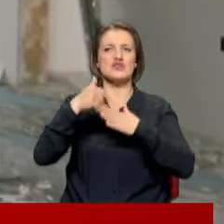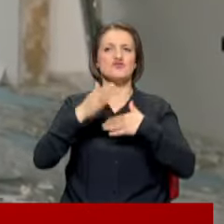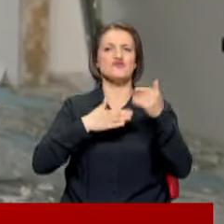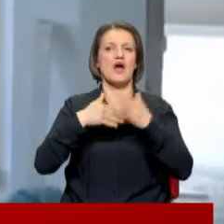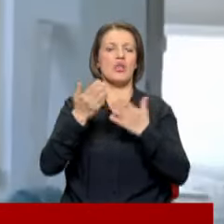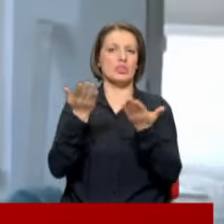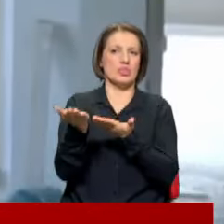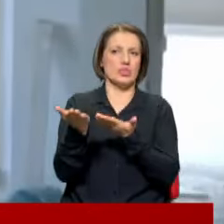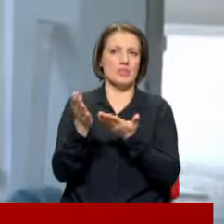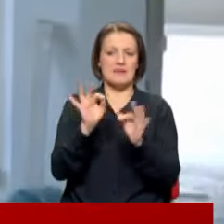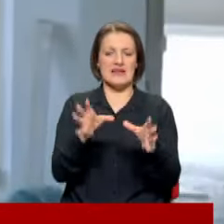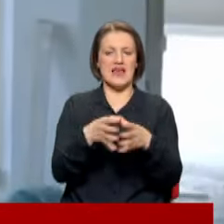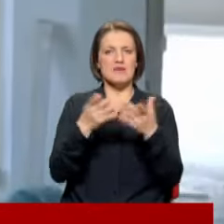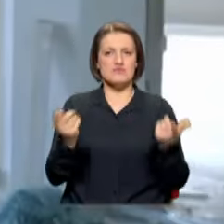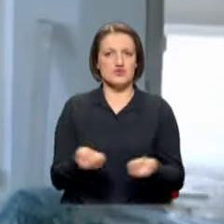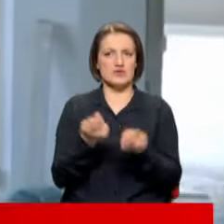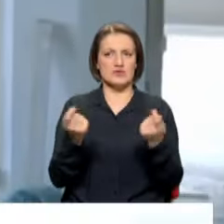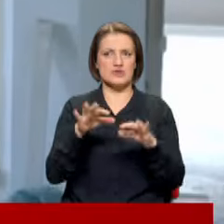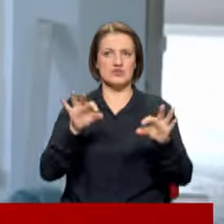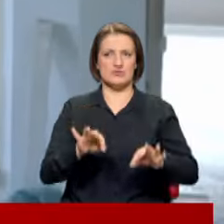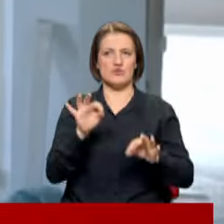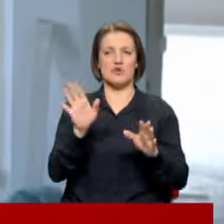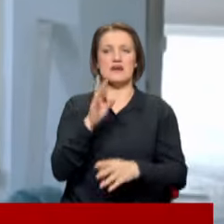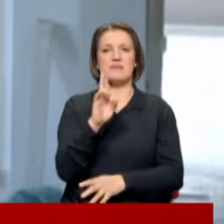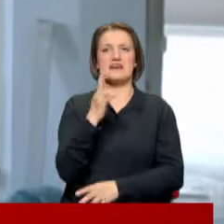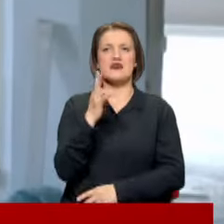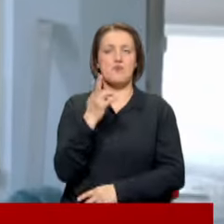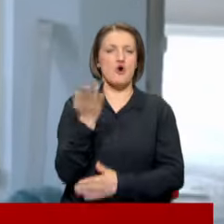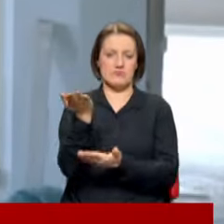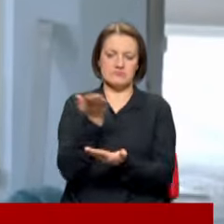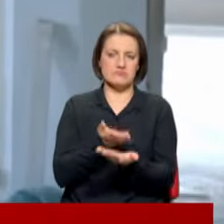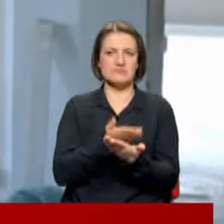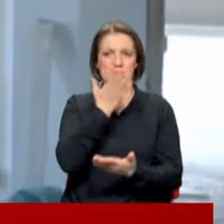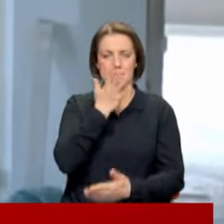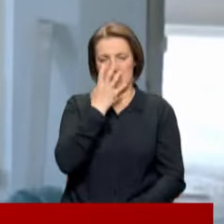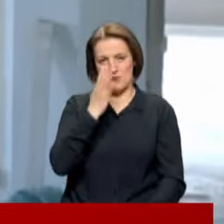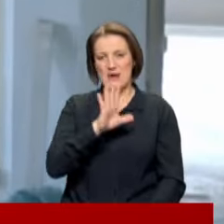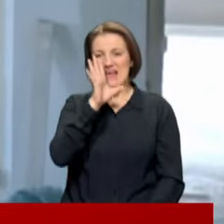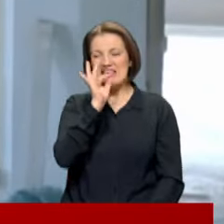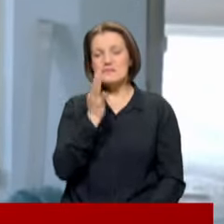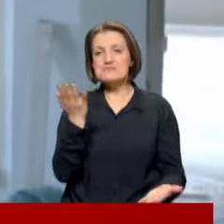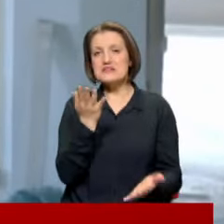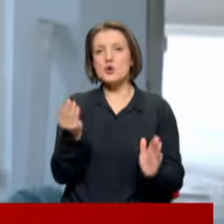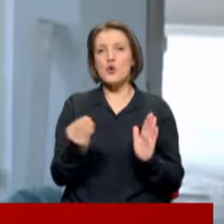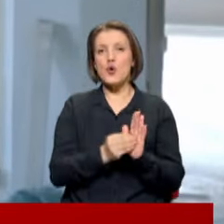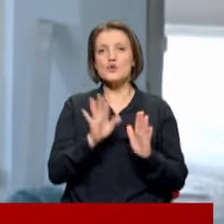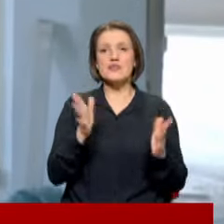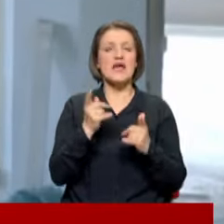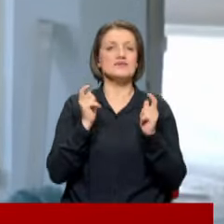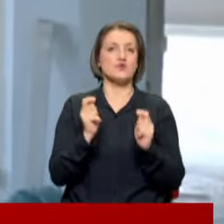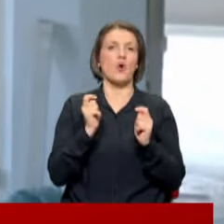makam odası. Bir ekip çalıştı. Şimdi onlardan bir raporlama da bekliyorum. Kimin ne şekilde koyduğu, ne yaptığı çok